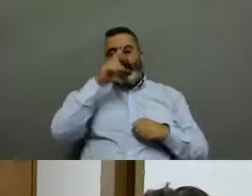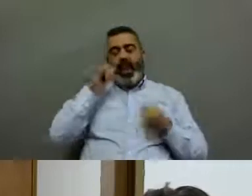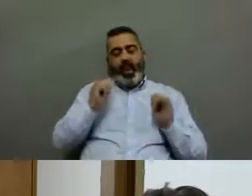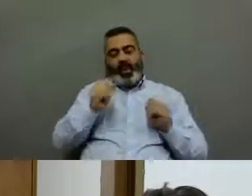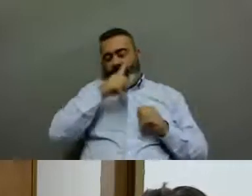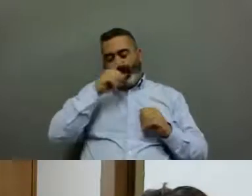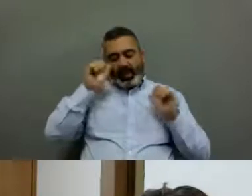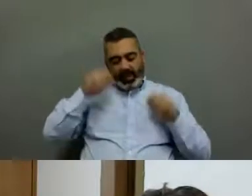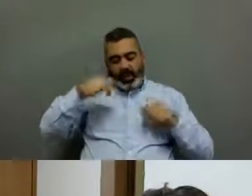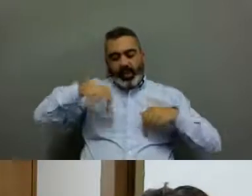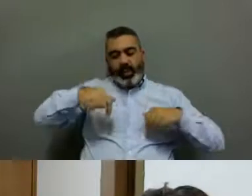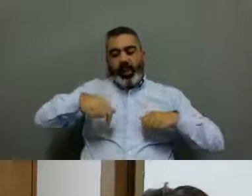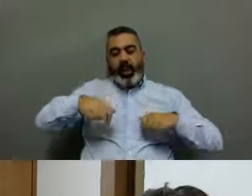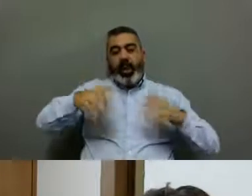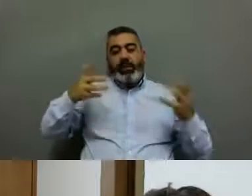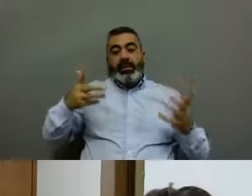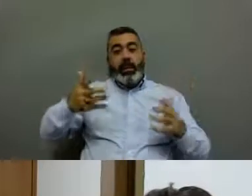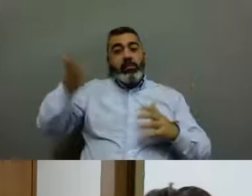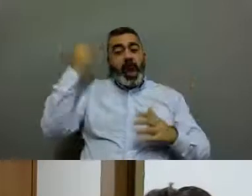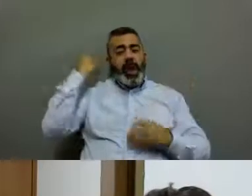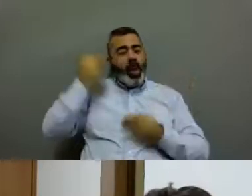είναι τόσο δύσκολο όσο ήταν.